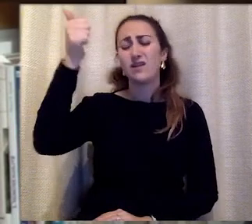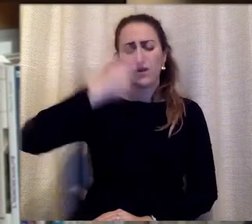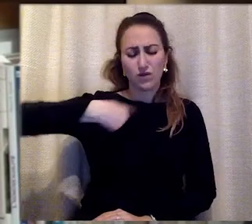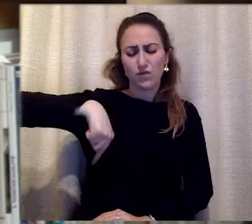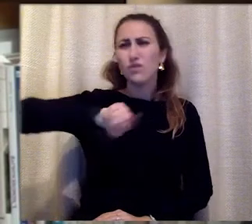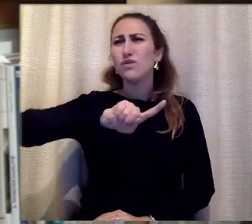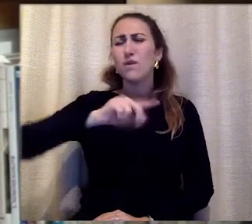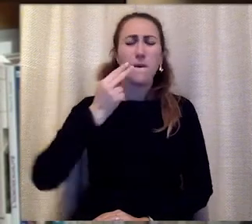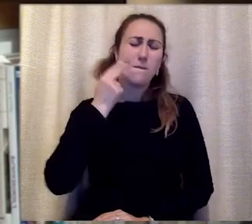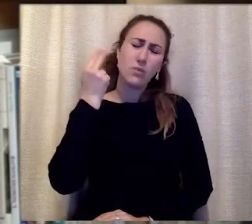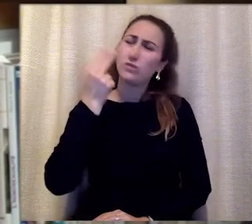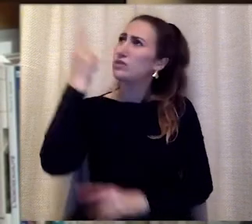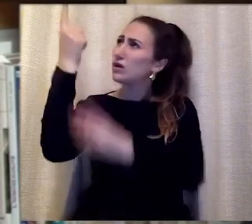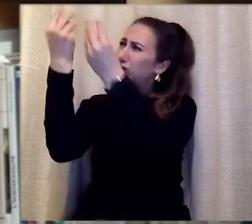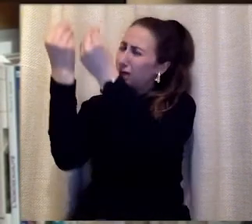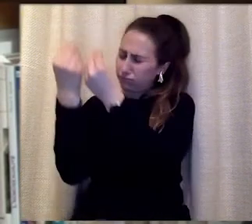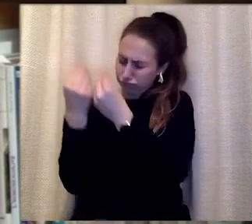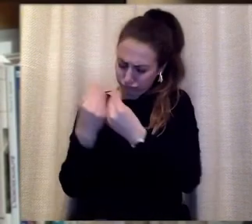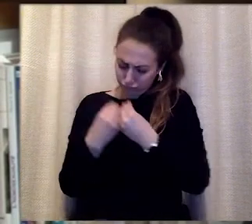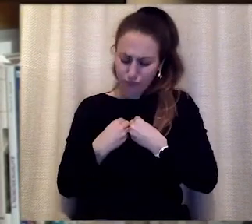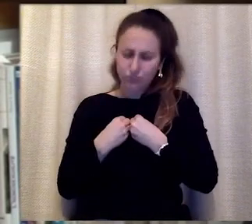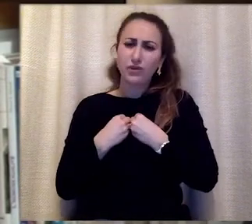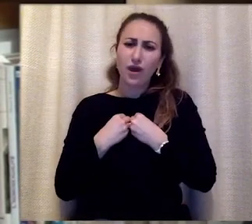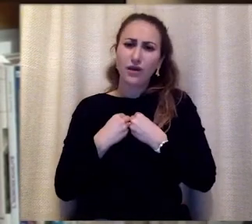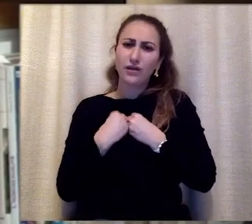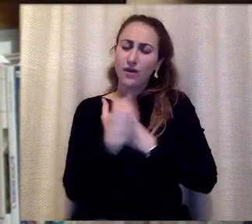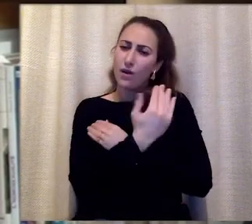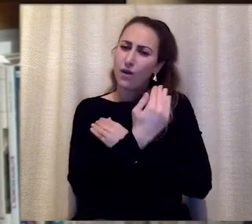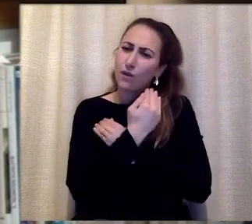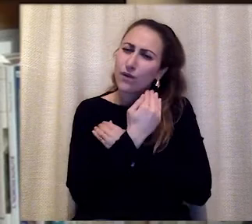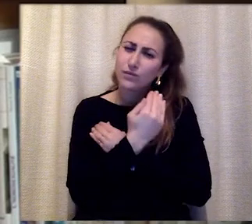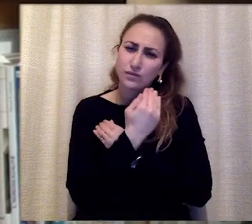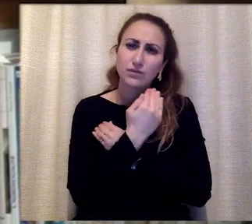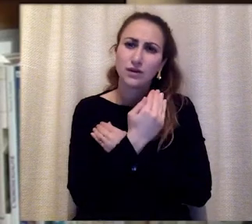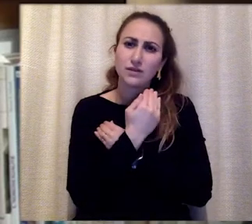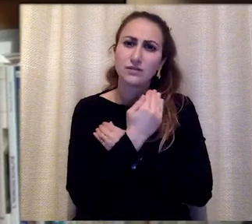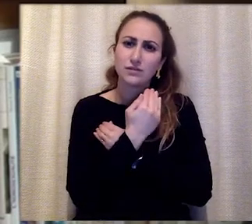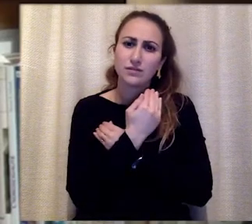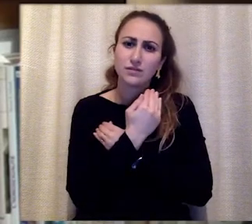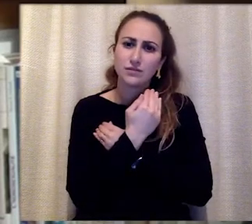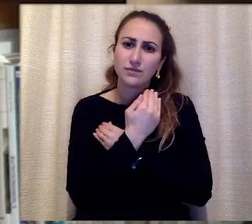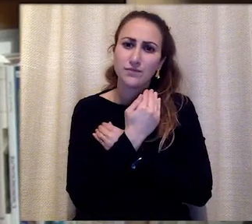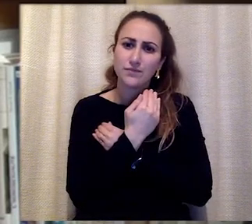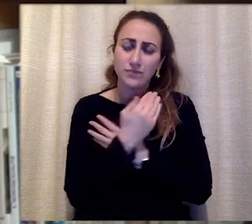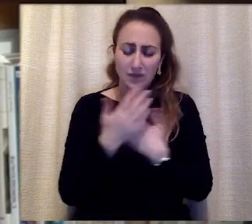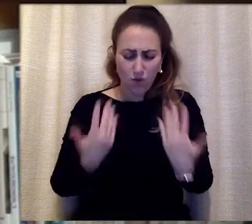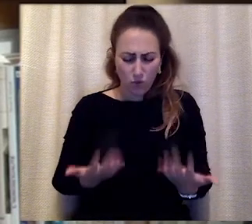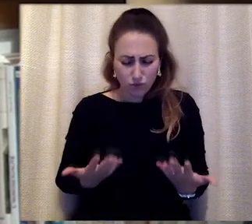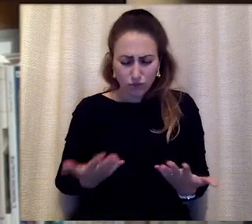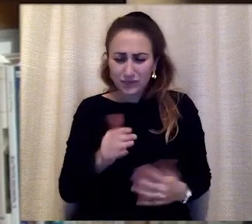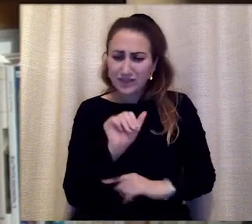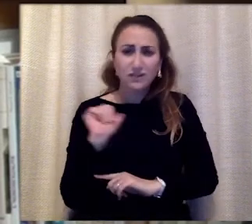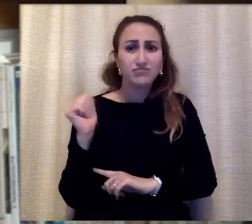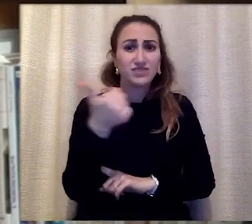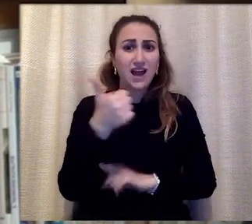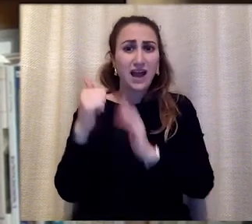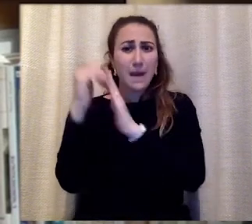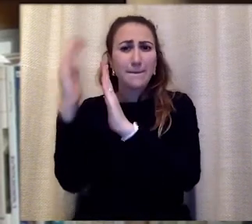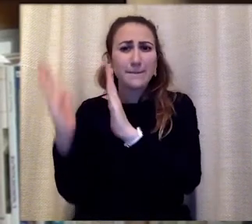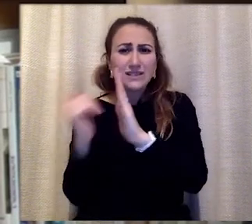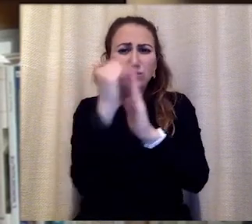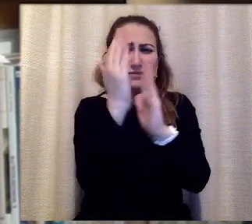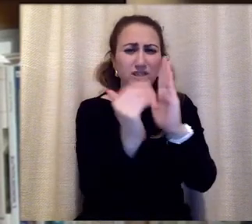matin. Et là où chacun est, à la maison, dans ce confinement, je te demande de venir.